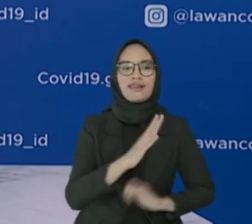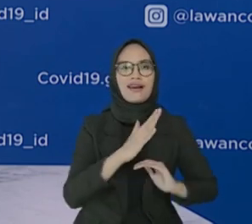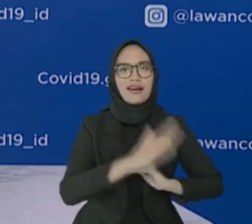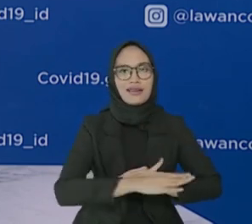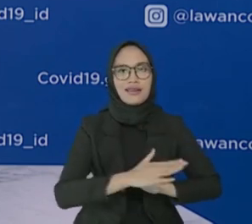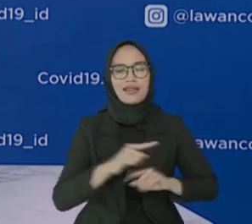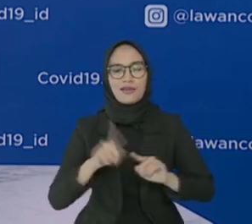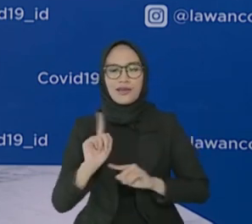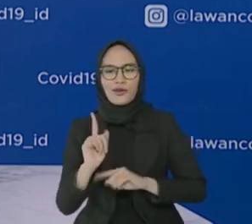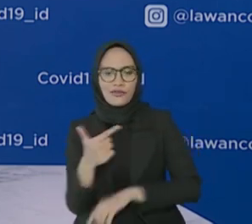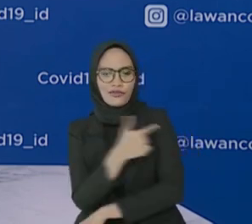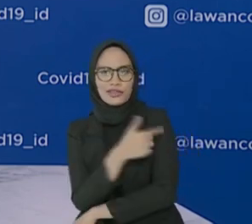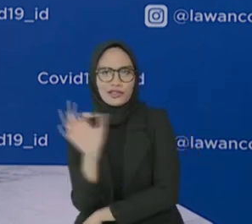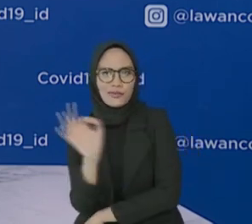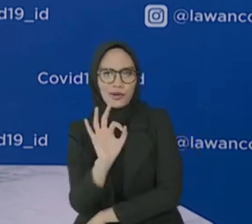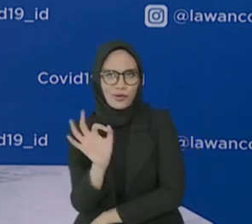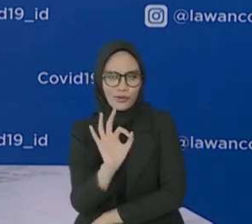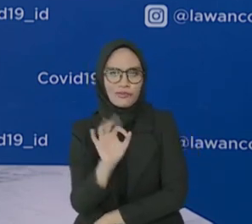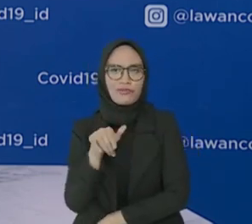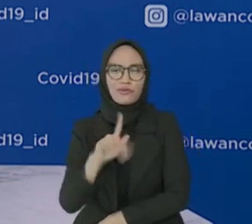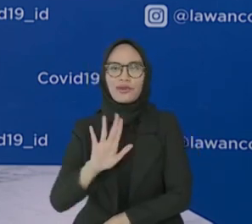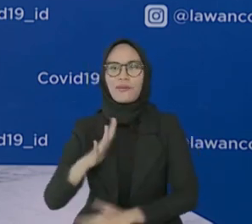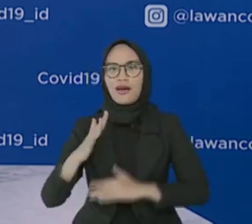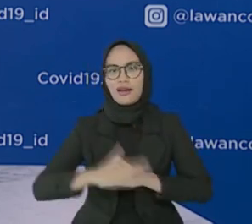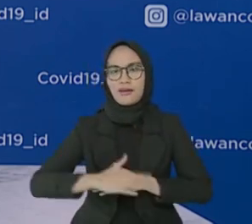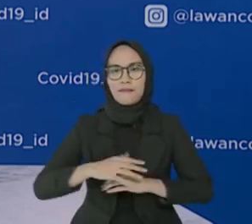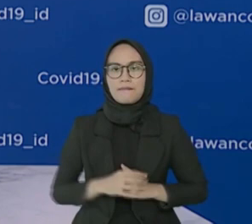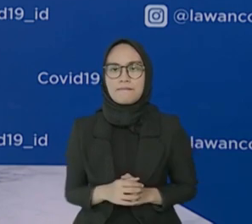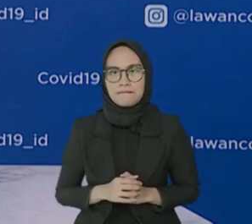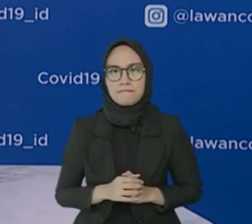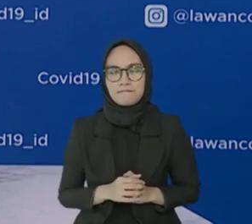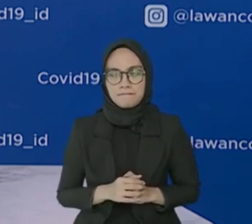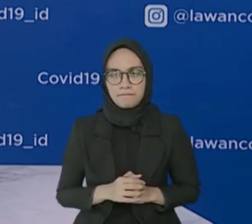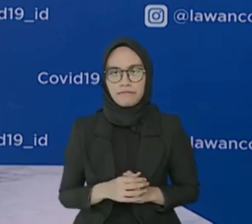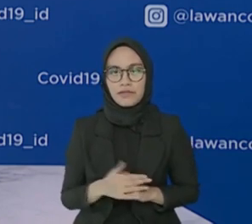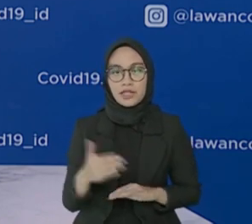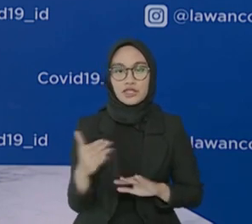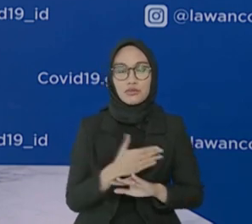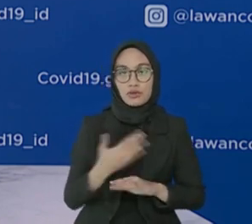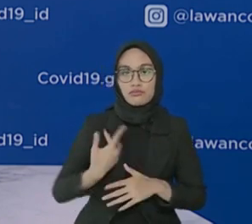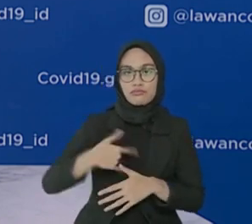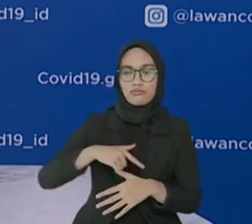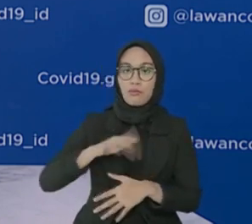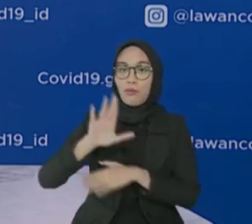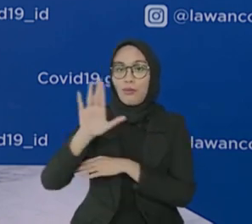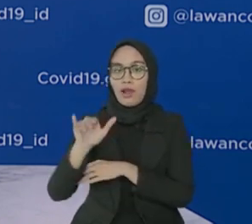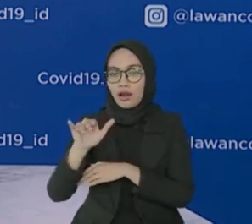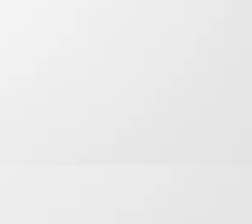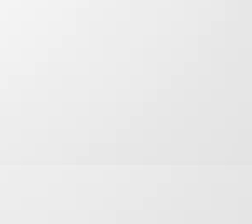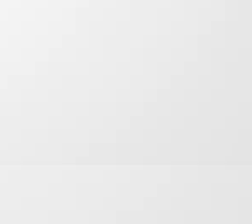lengkap selama lima hari dan yang keempat melakukan aksi test atau tes ulang kedua setelah